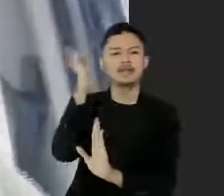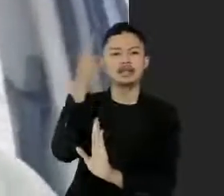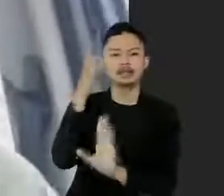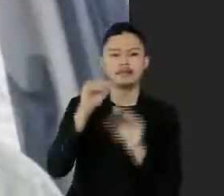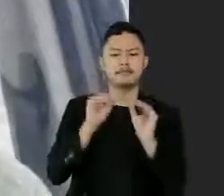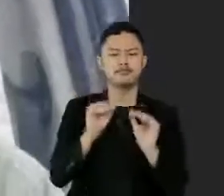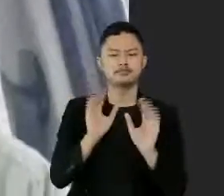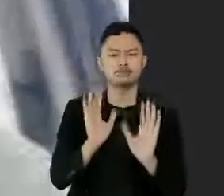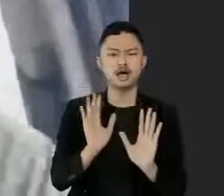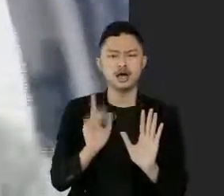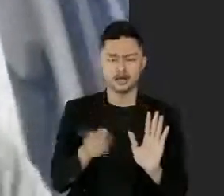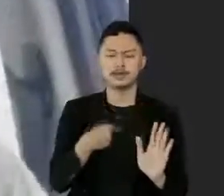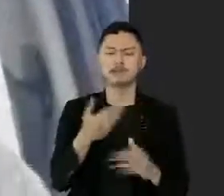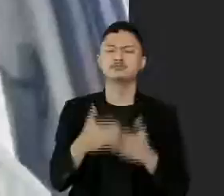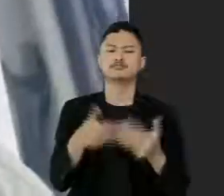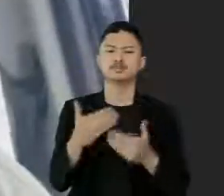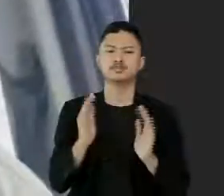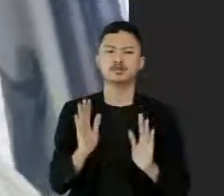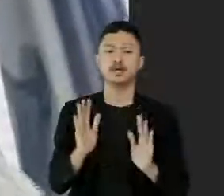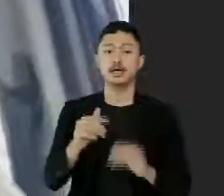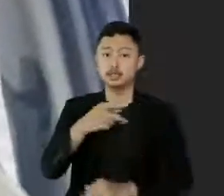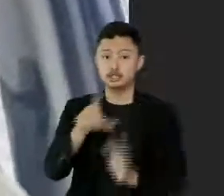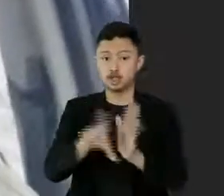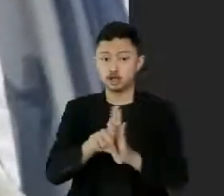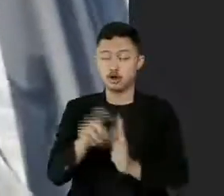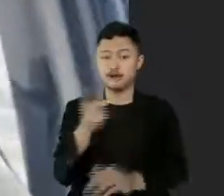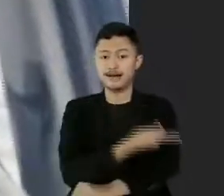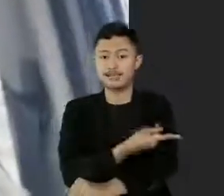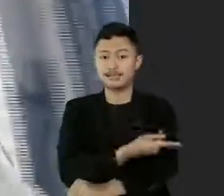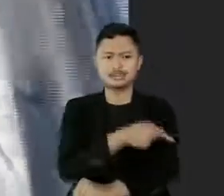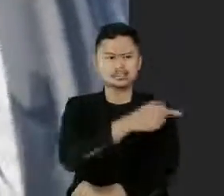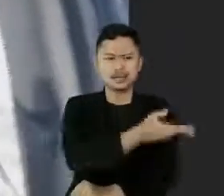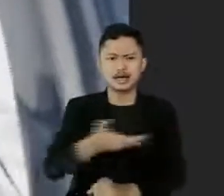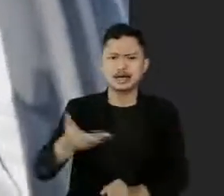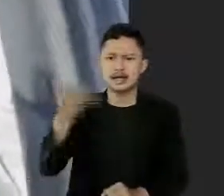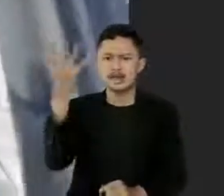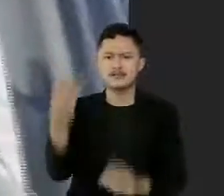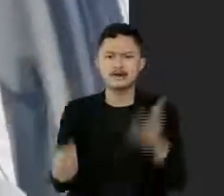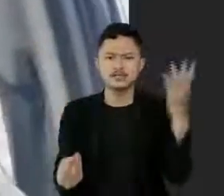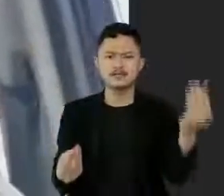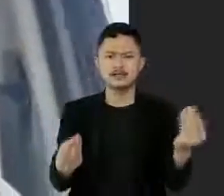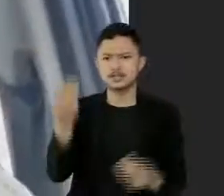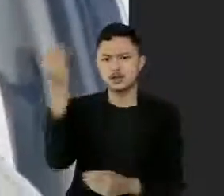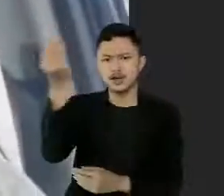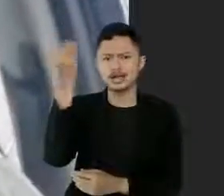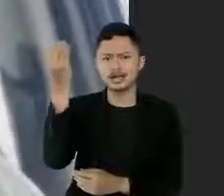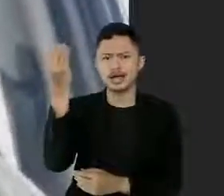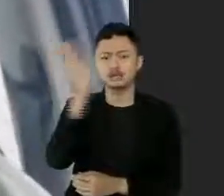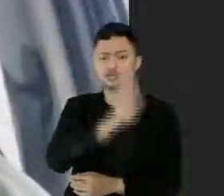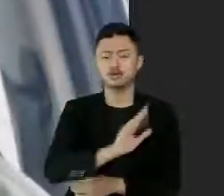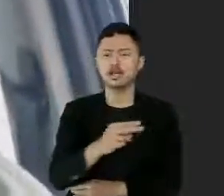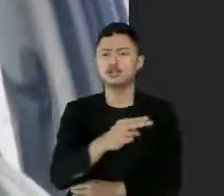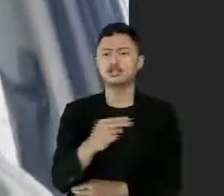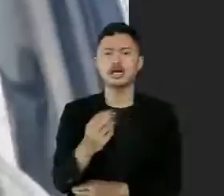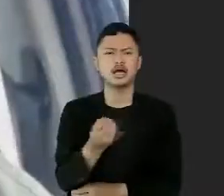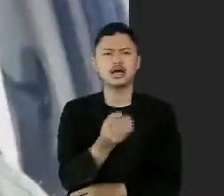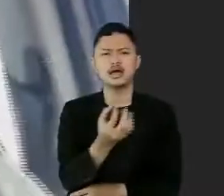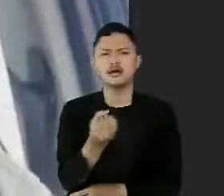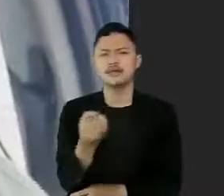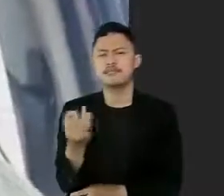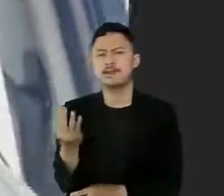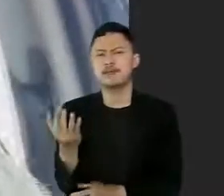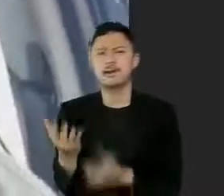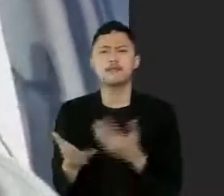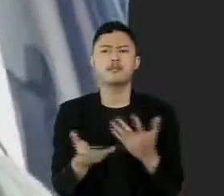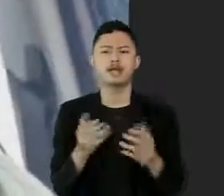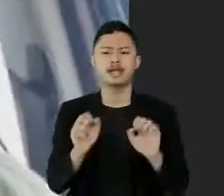pemerintah. Vaksinasi, sekarang hampir semua desa wisata yang menyebar di seluruh Indonesia, itu